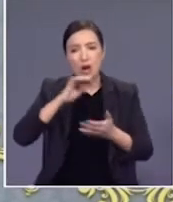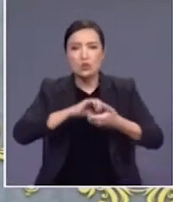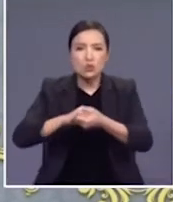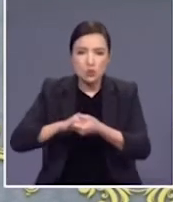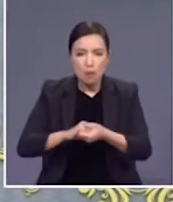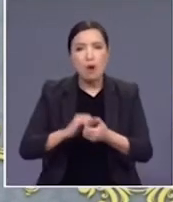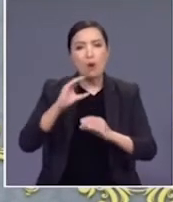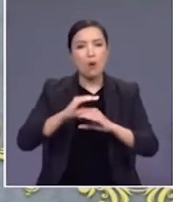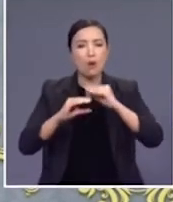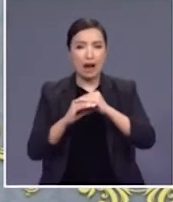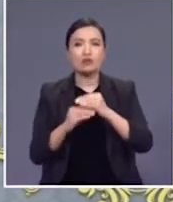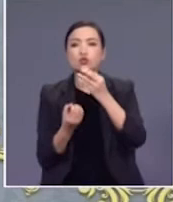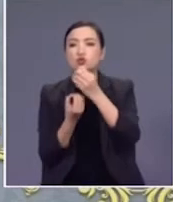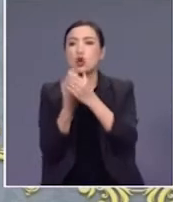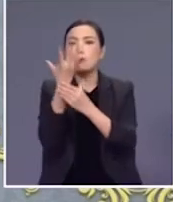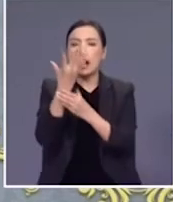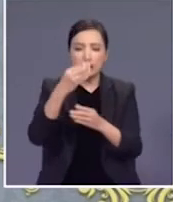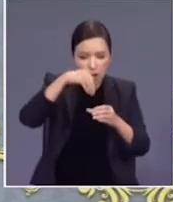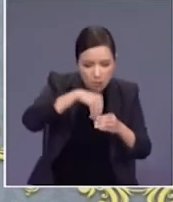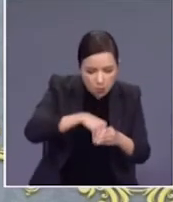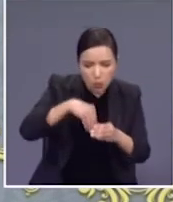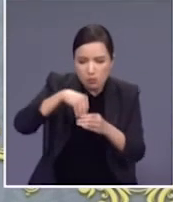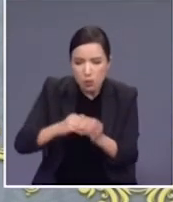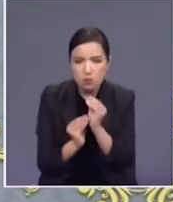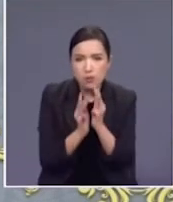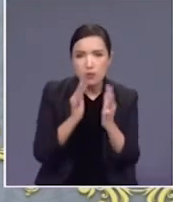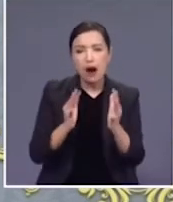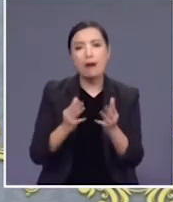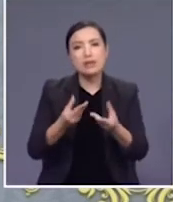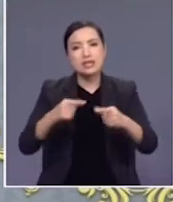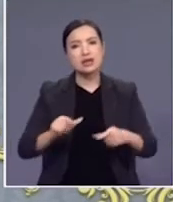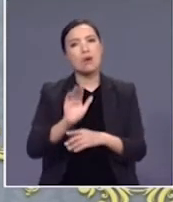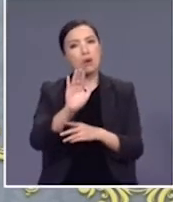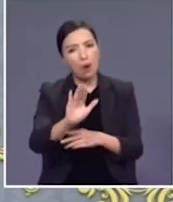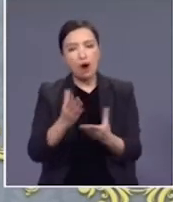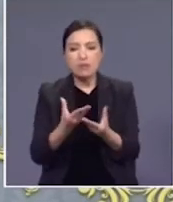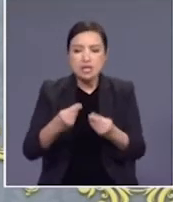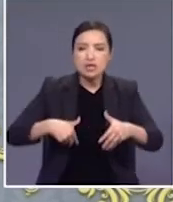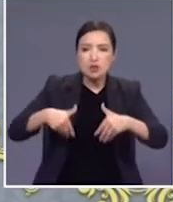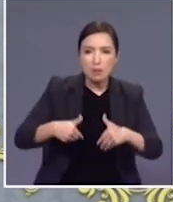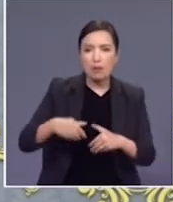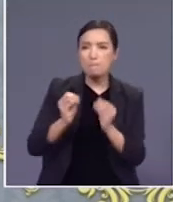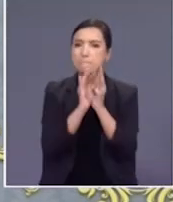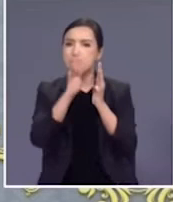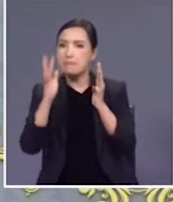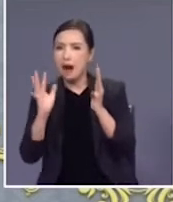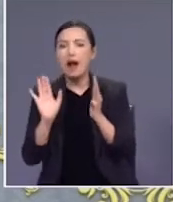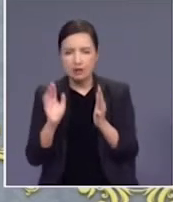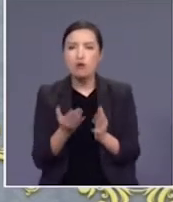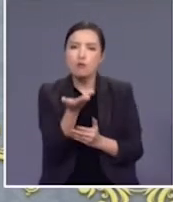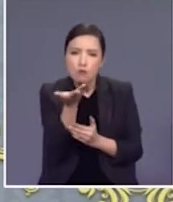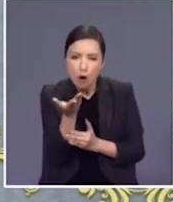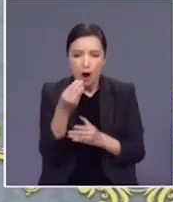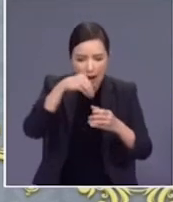ใจปลูกต้นไม้ให้แผ่นดินบนพื้นที่ของท่านไม่ว่าจะเป็นพื้นที่สาธารณะพื้นที่ป่าพื้นที่รัฐที่สถานการณ์กำหนดนะครับโดย